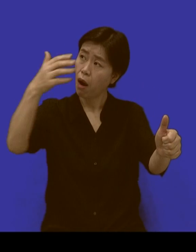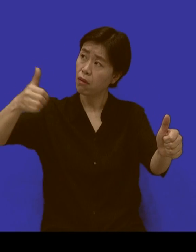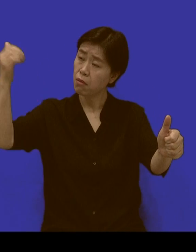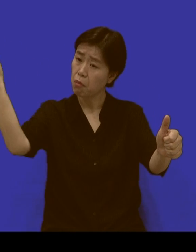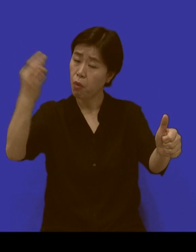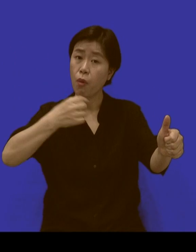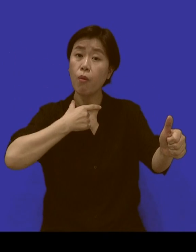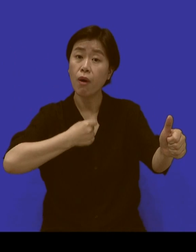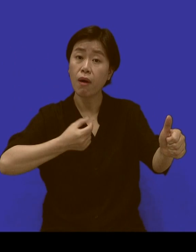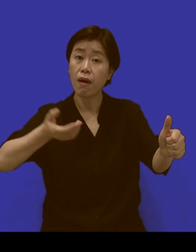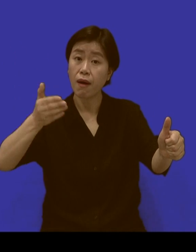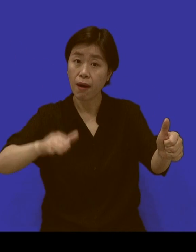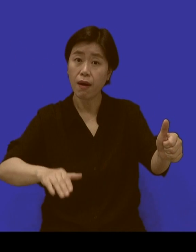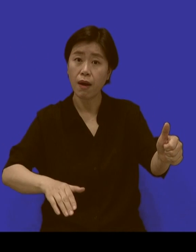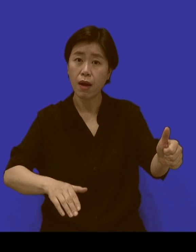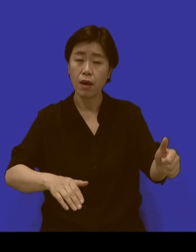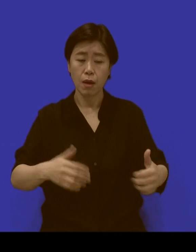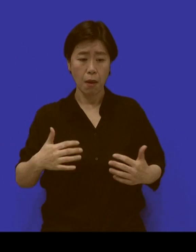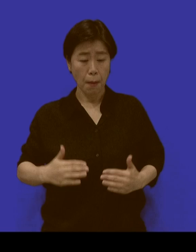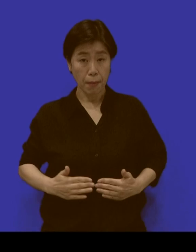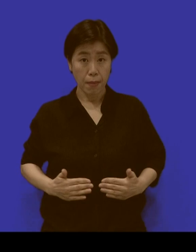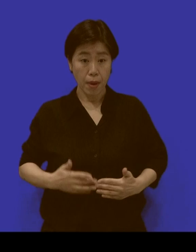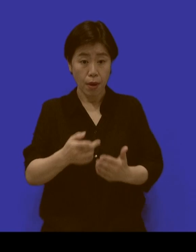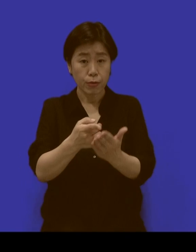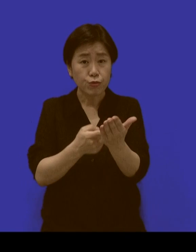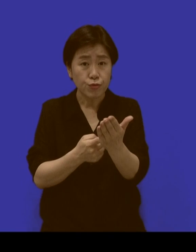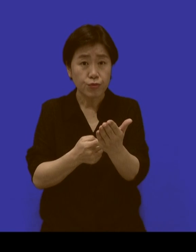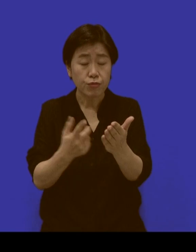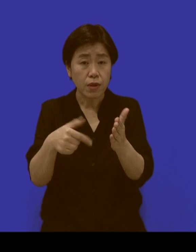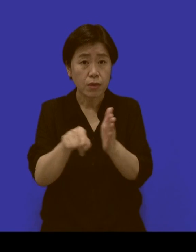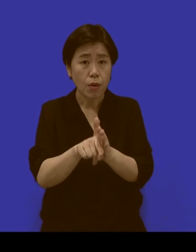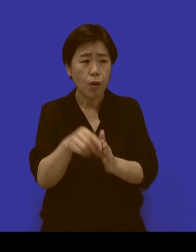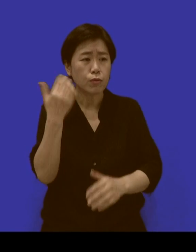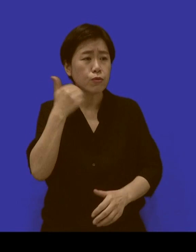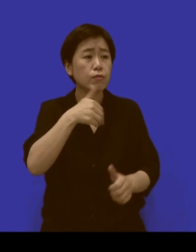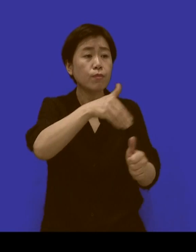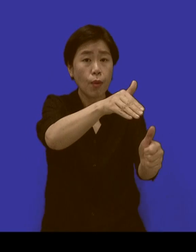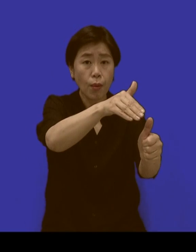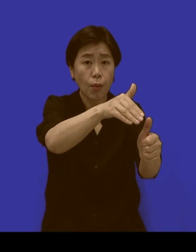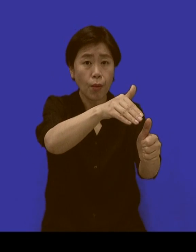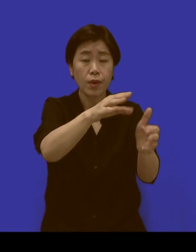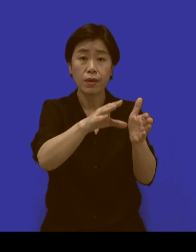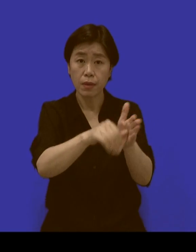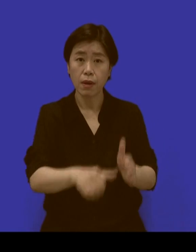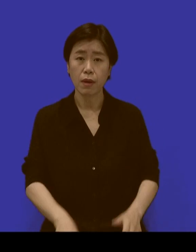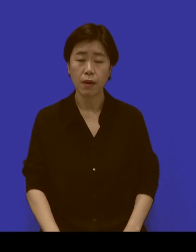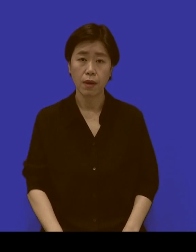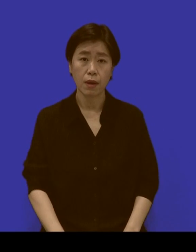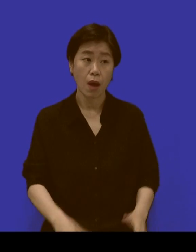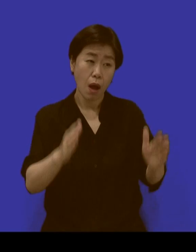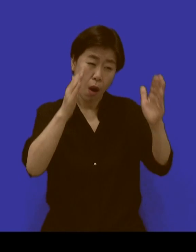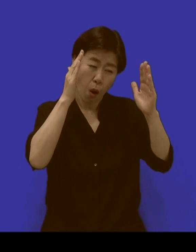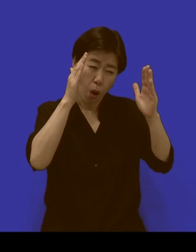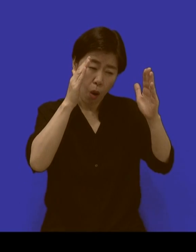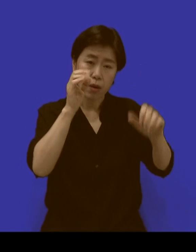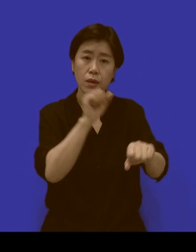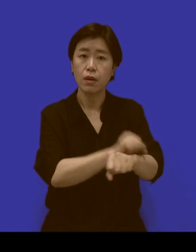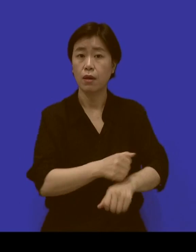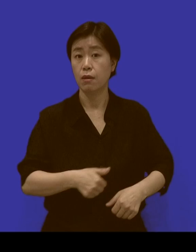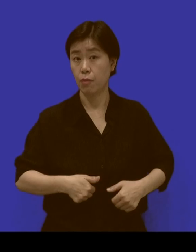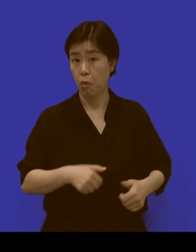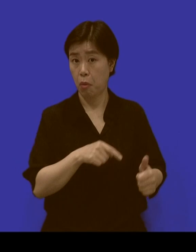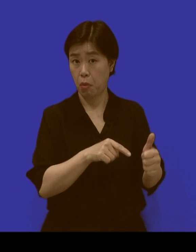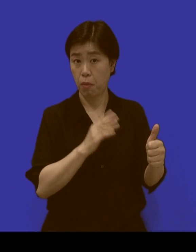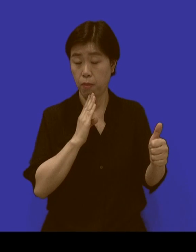많은 환자들을 만나기 위해 파송을 해야 되는데 그곳을 가기 위해서는 그 의학을 배워야만 갈 수 있는 곳이기 때문에